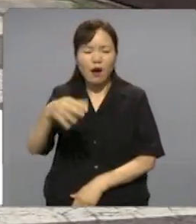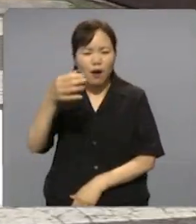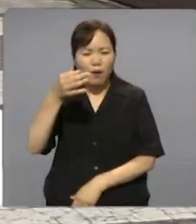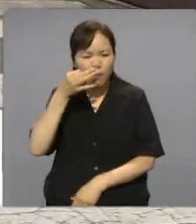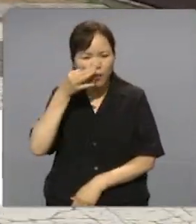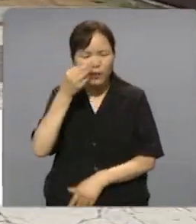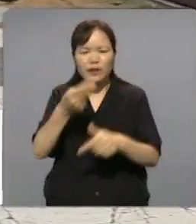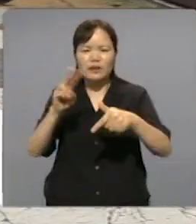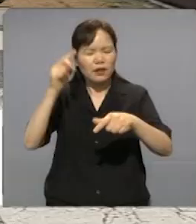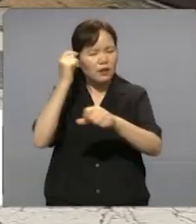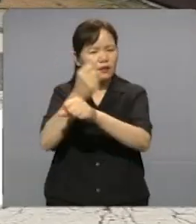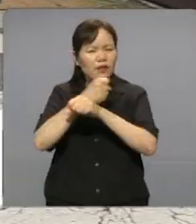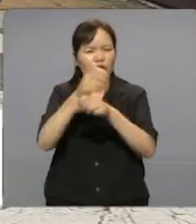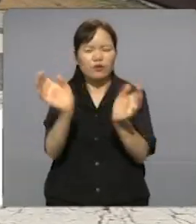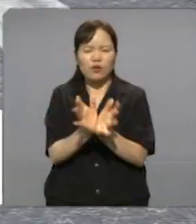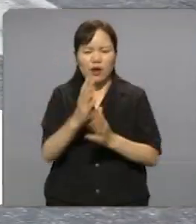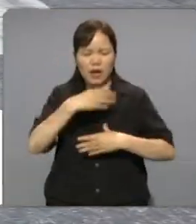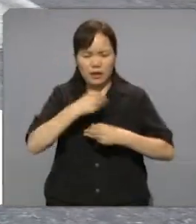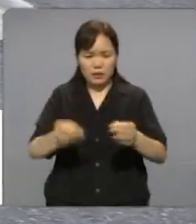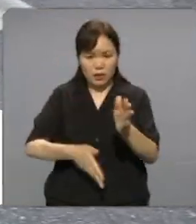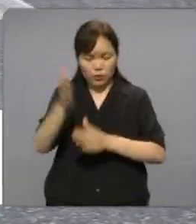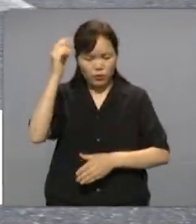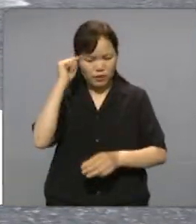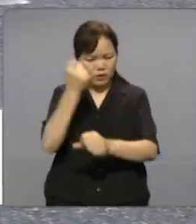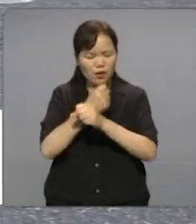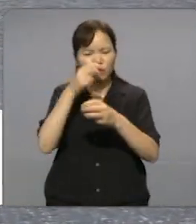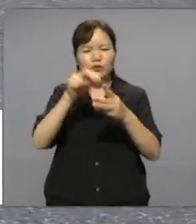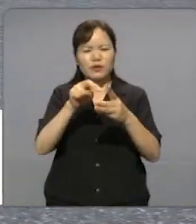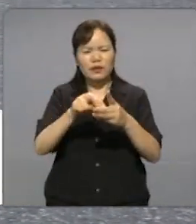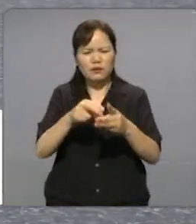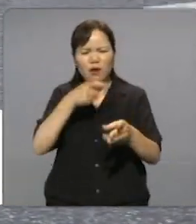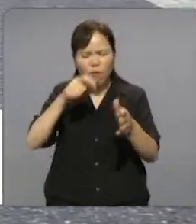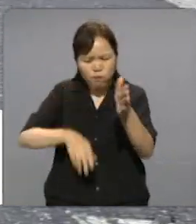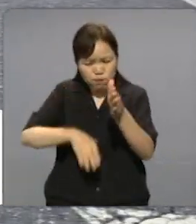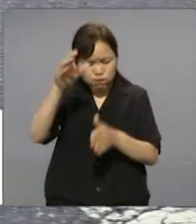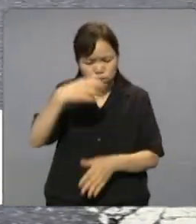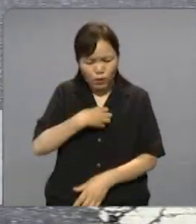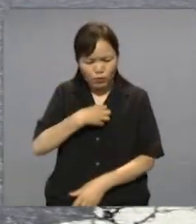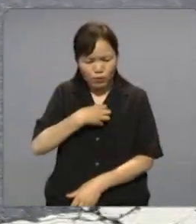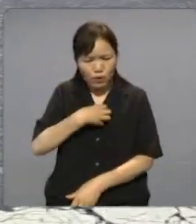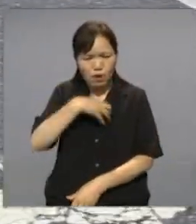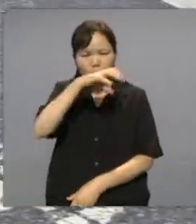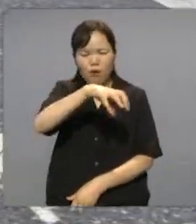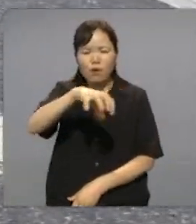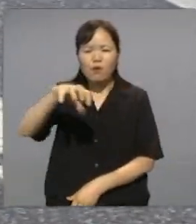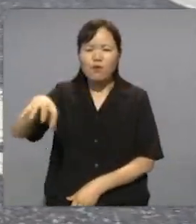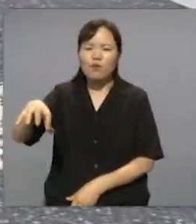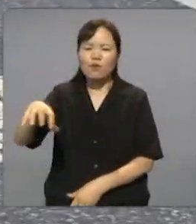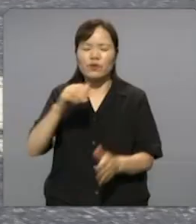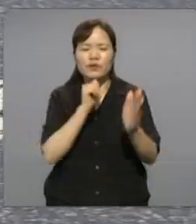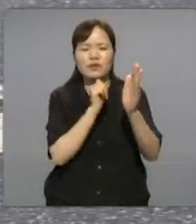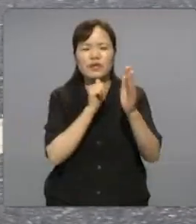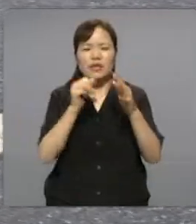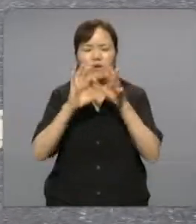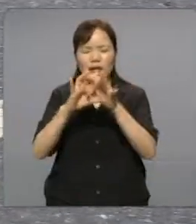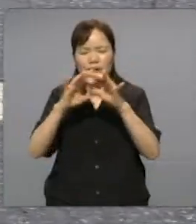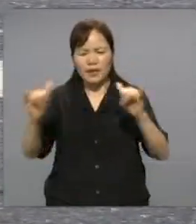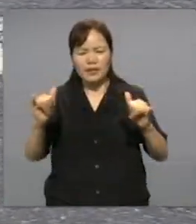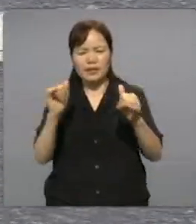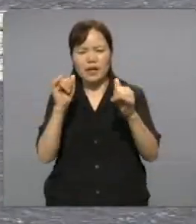인천연구원 안전도시연구센터에서 침수해가 우려되는 곳으로 분석된 지역을